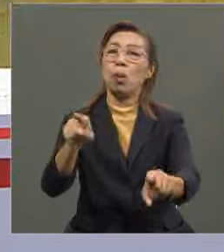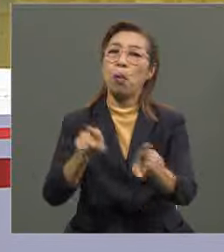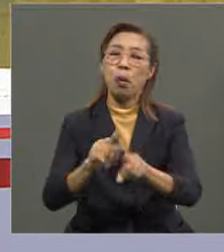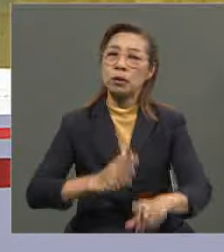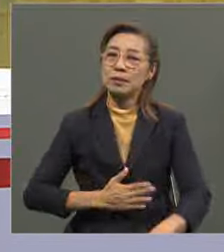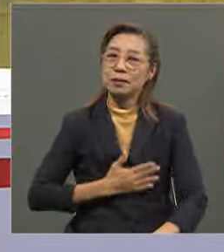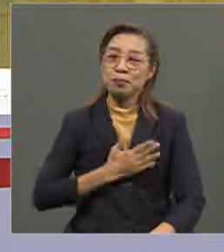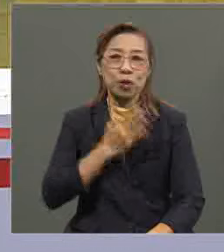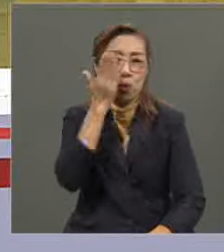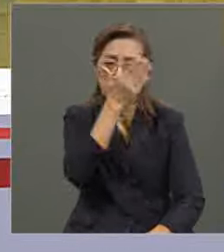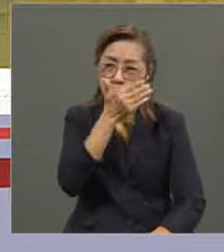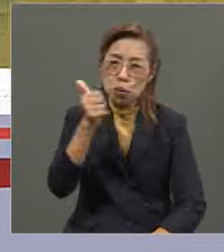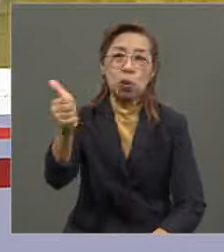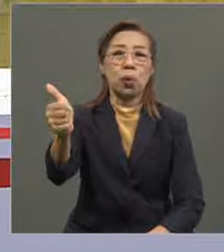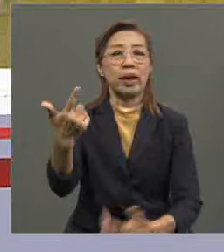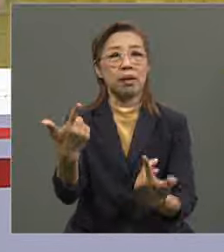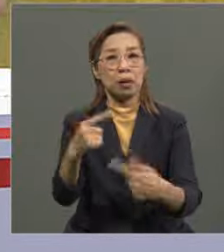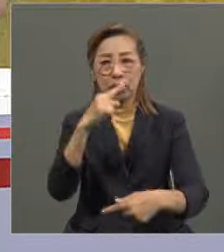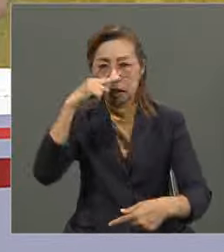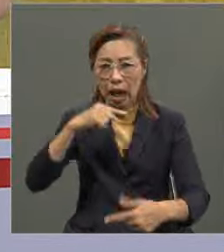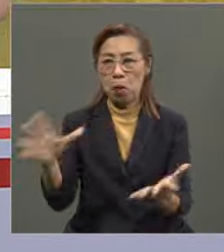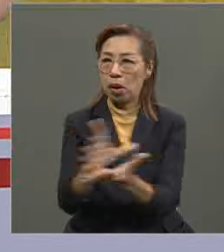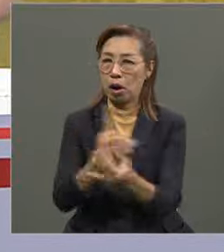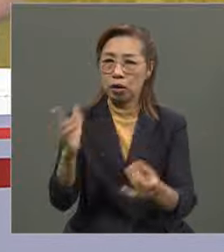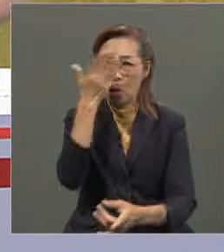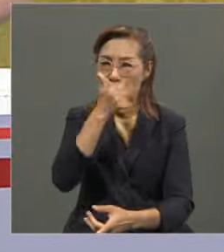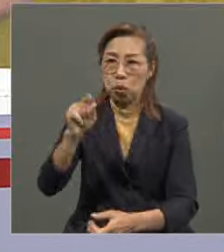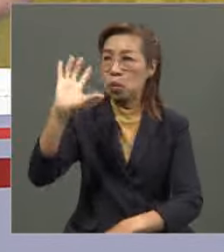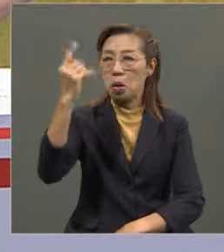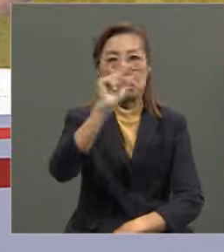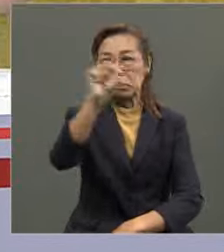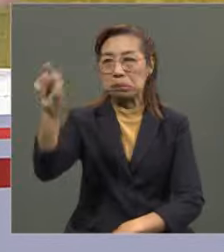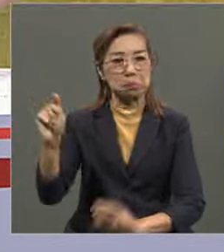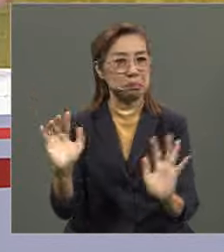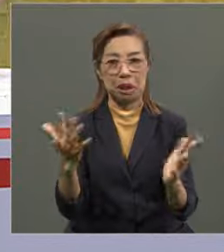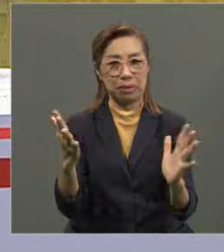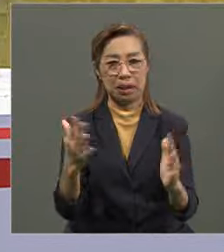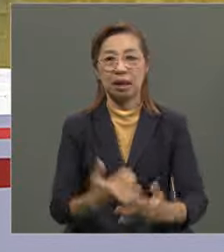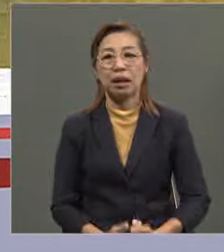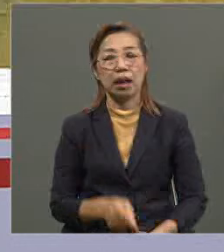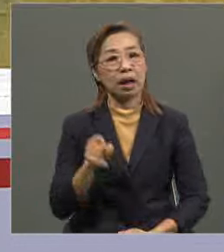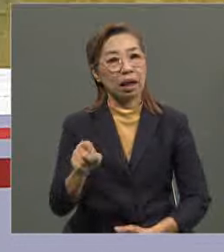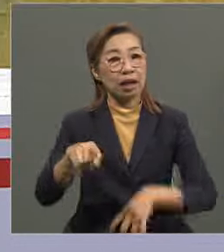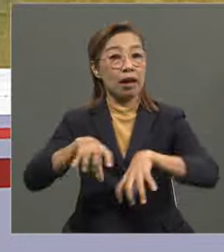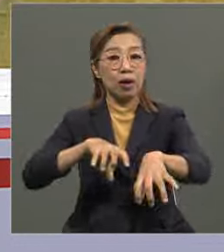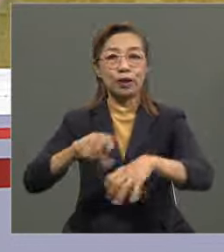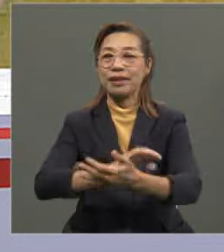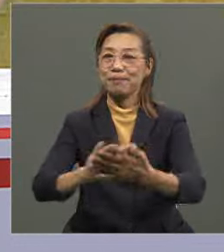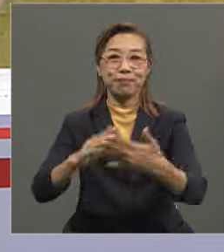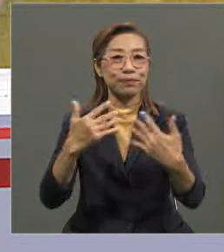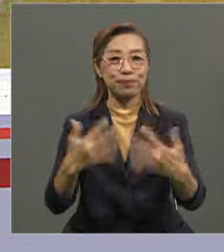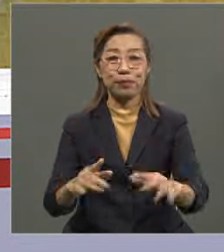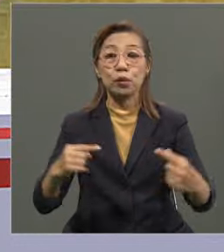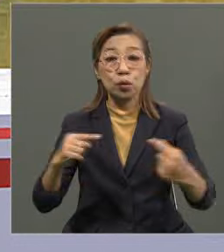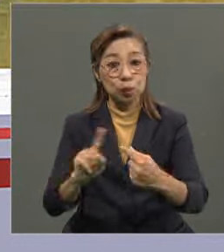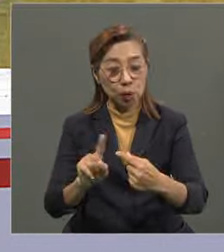ช ื่ นชมความสวยงามของวัฒนธรรมไทยที่หาที่ไหนในโลกนี้ไม่ได้อีกแล้วนะครับแล้วก็เป็นที่เสร็จสิ้นเรียบร้อยแล้วสำหรับพ